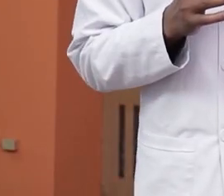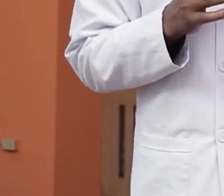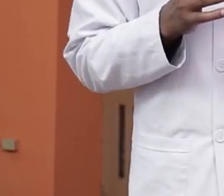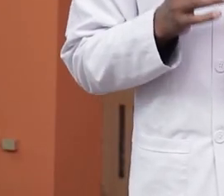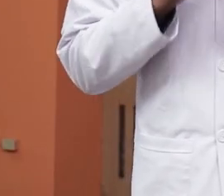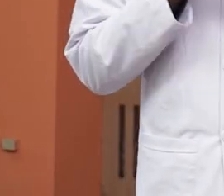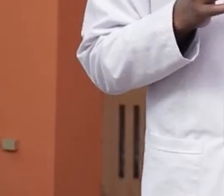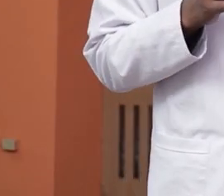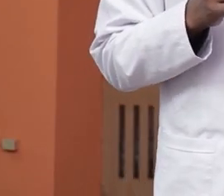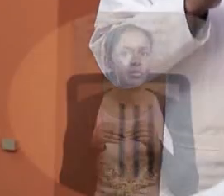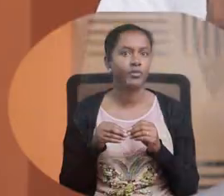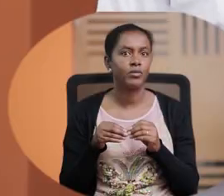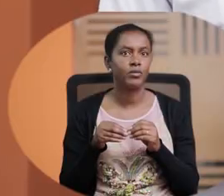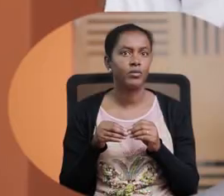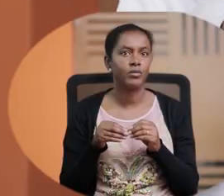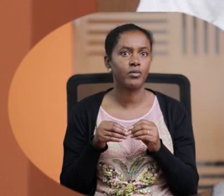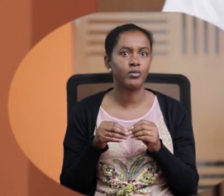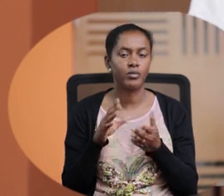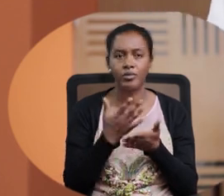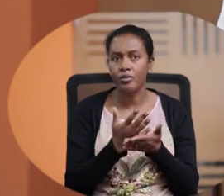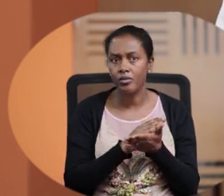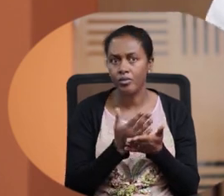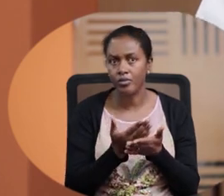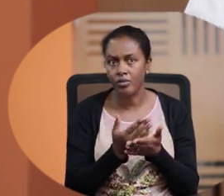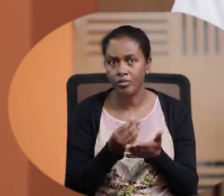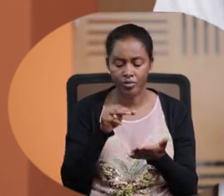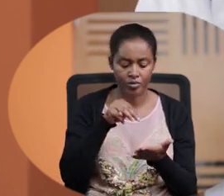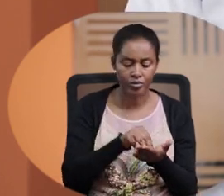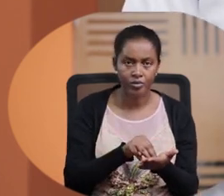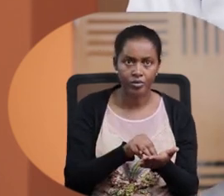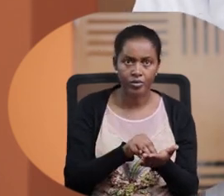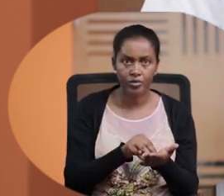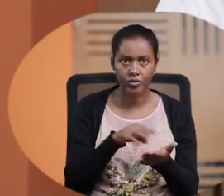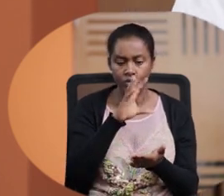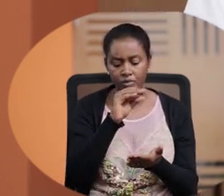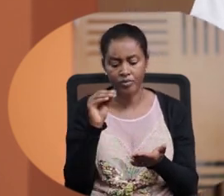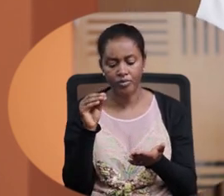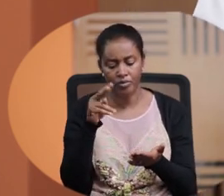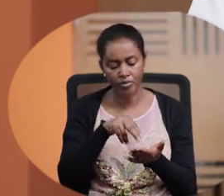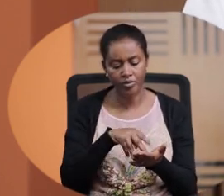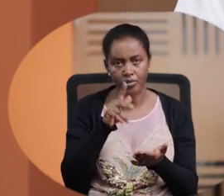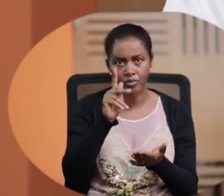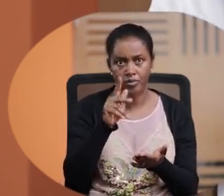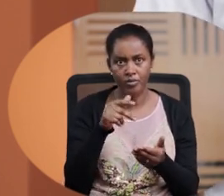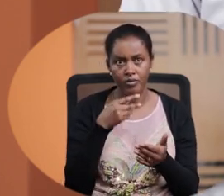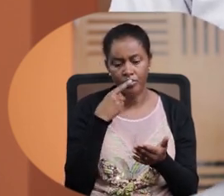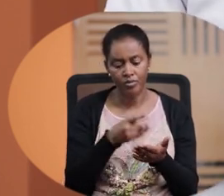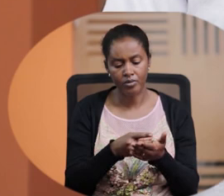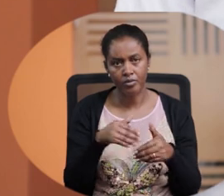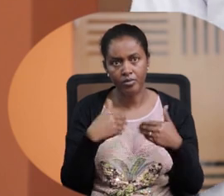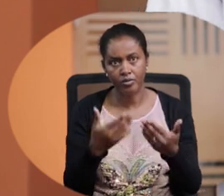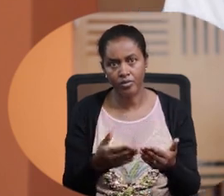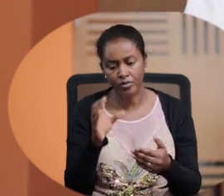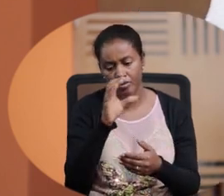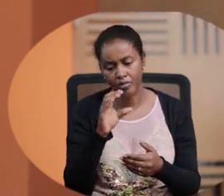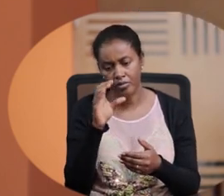barattoonni kan isaan beekan giddugaleessa moodii fi miidiyaanii daataa kennamee ni barbaadu.